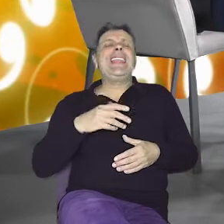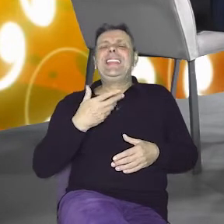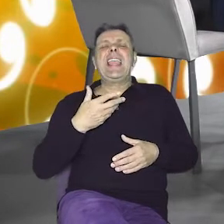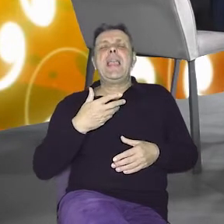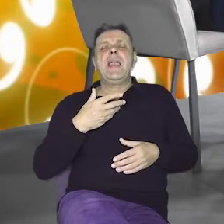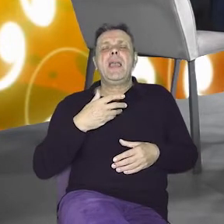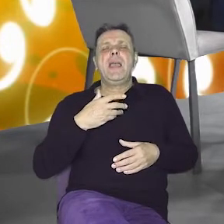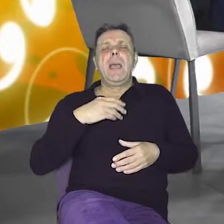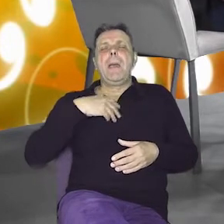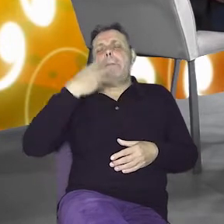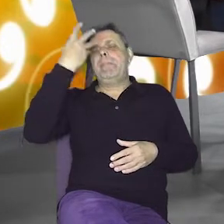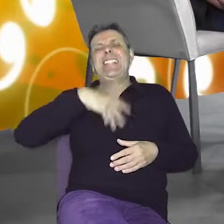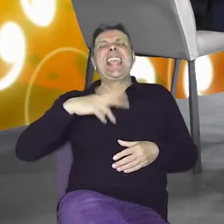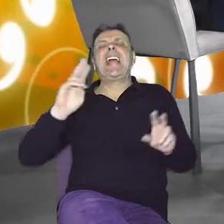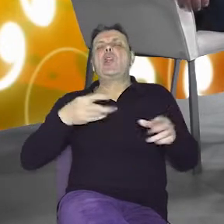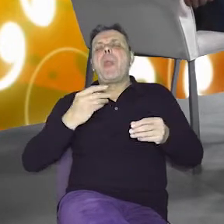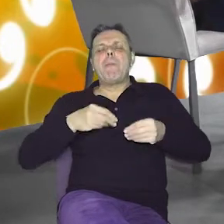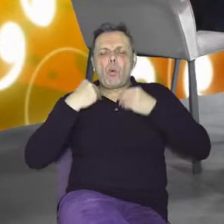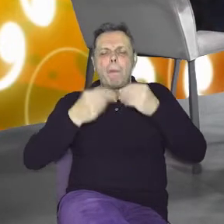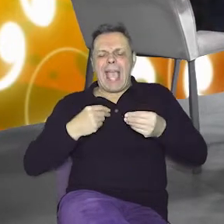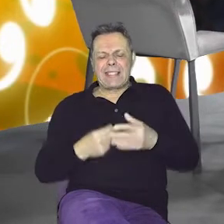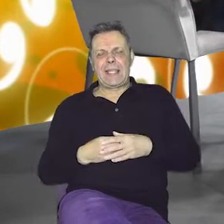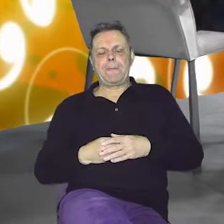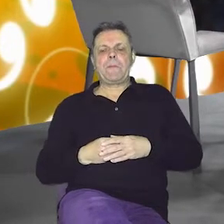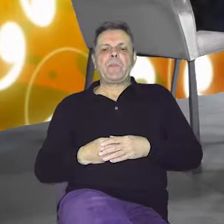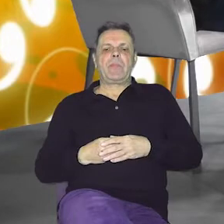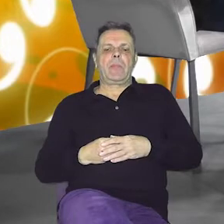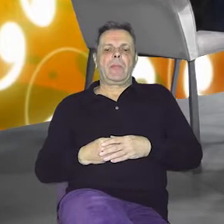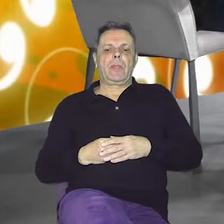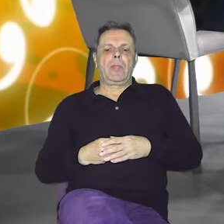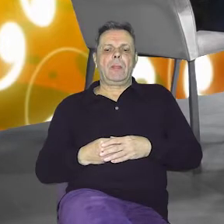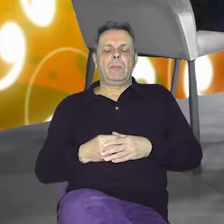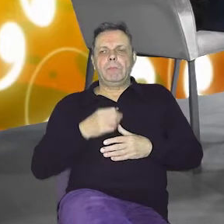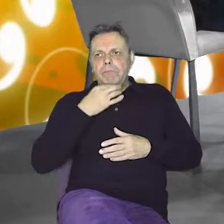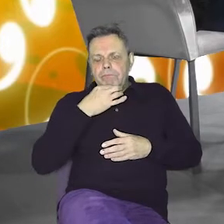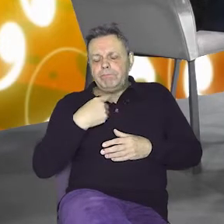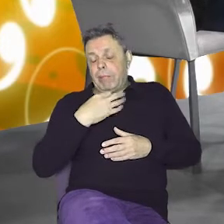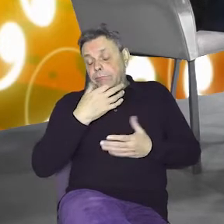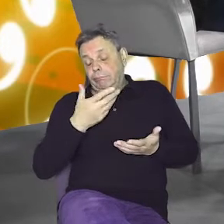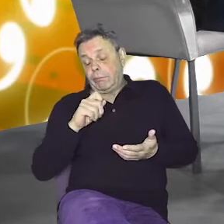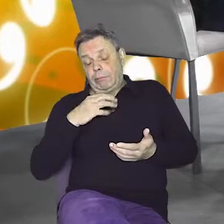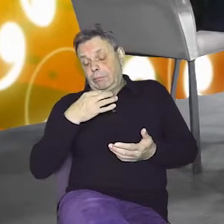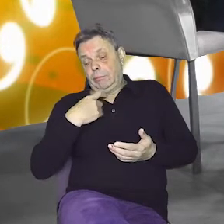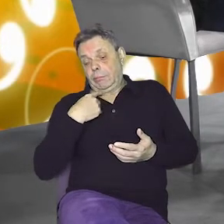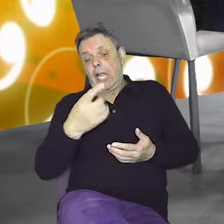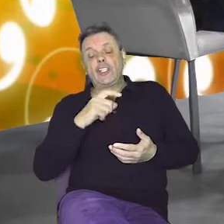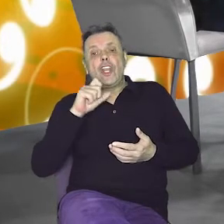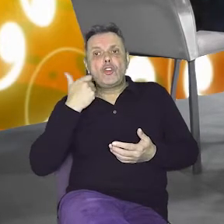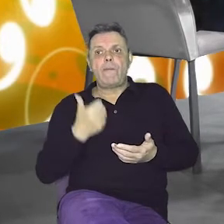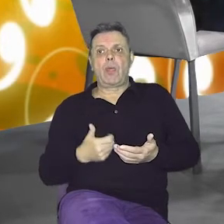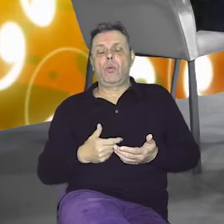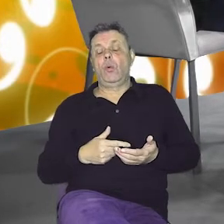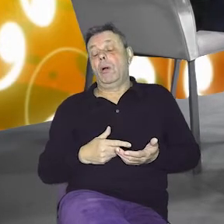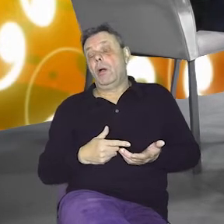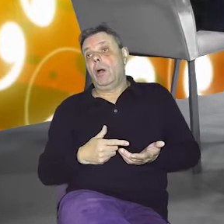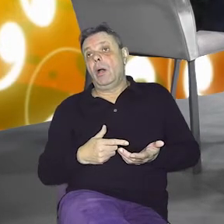ranama bavite i dođu ljudi kod vas već sa teškim nekim ranama, pa onda ga pitate, pa čovječe, sad on dok